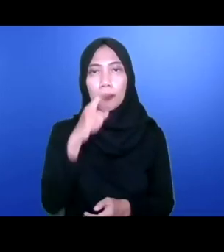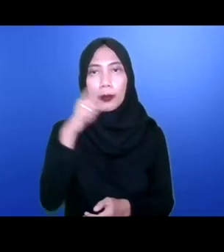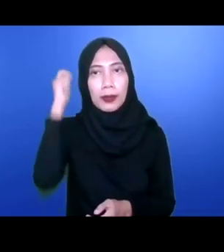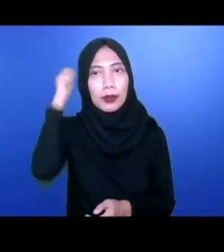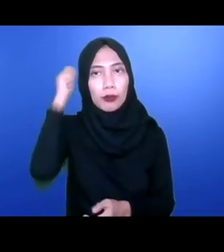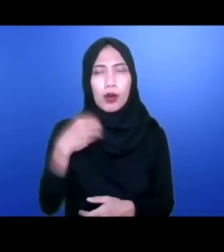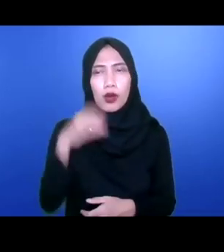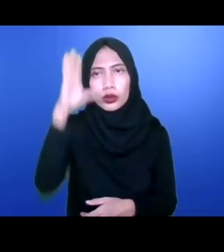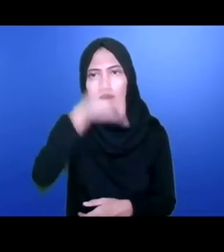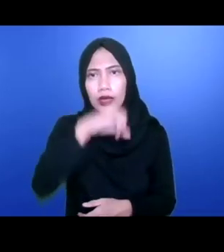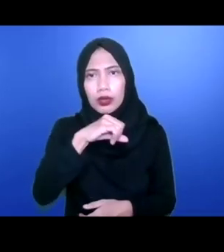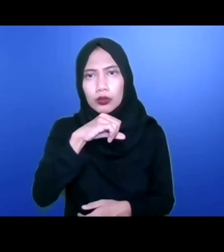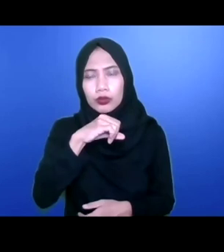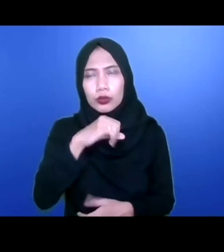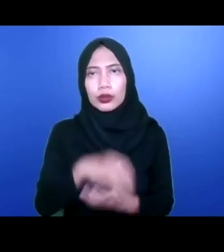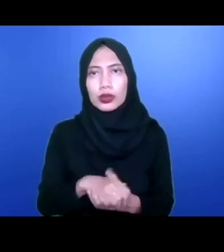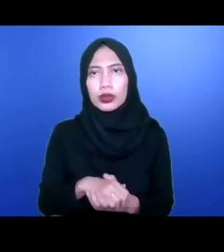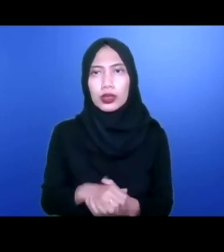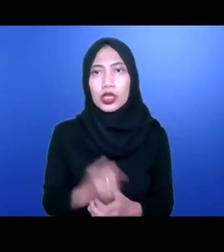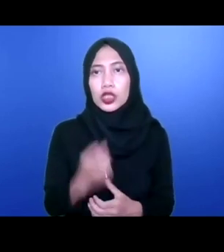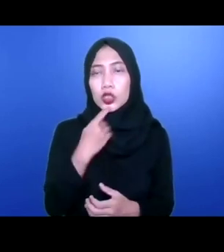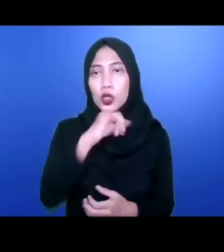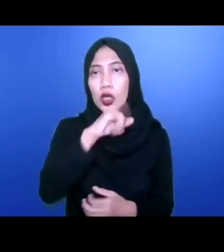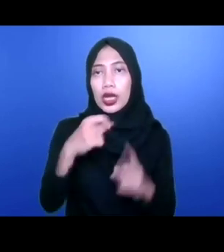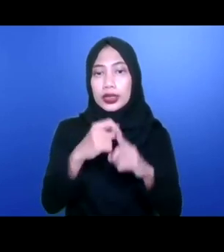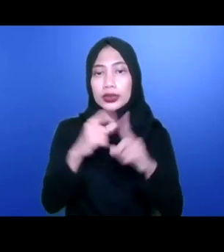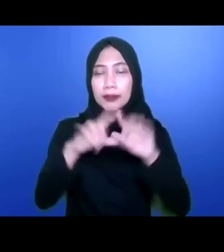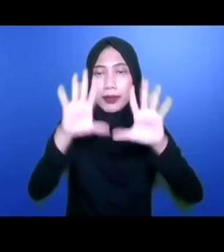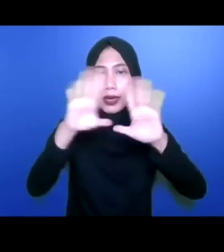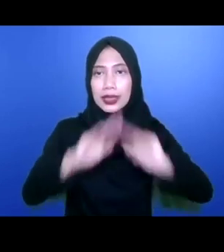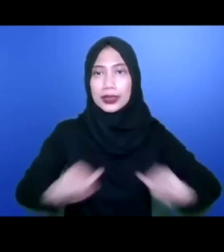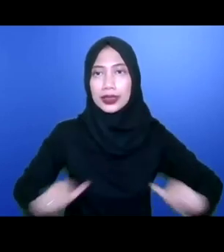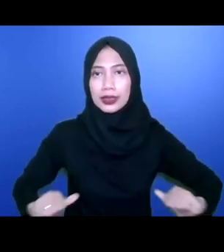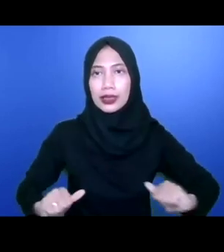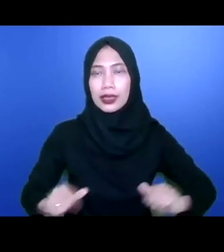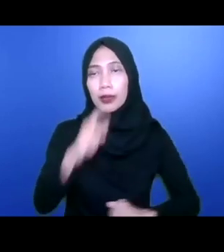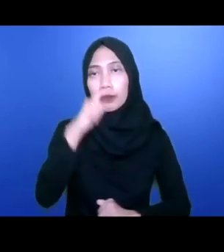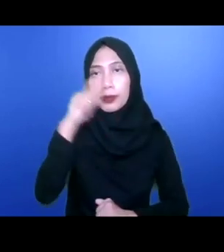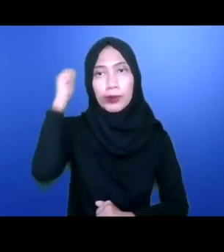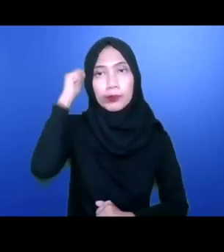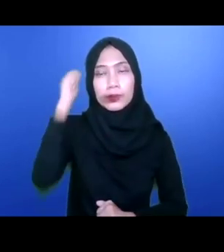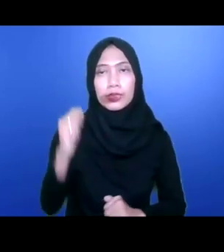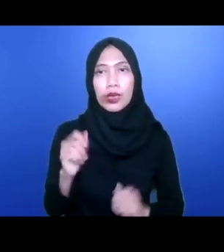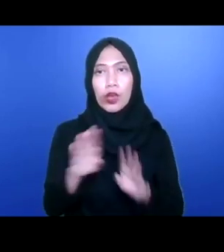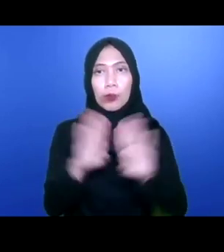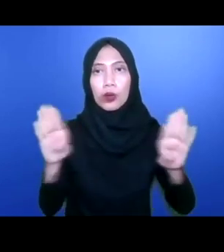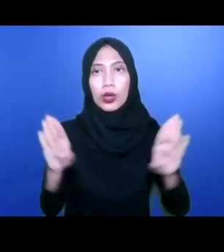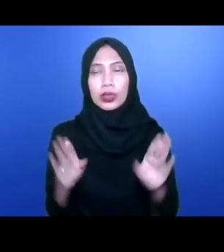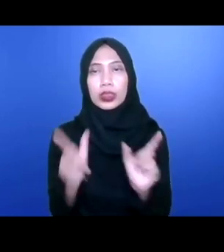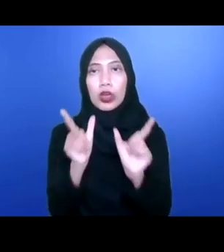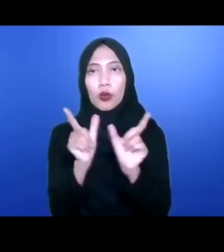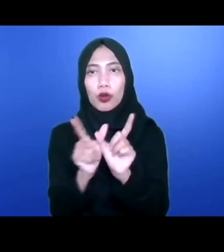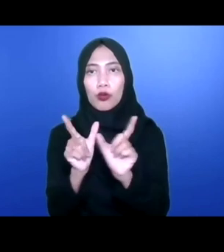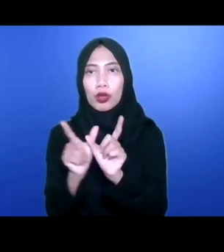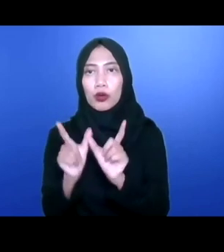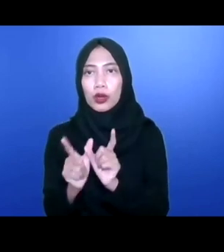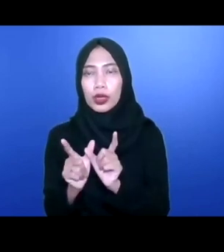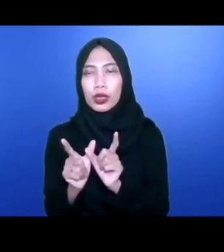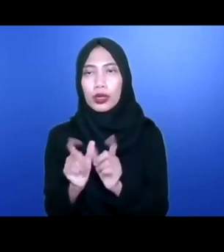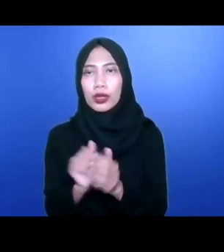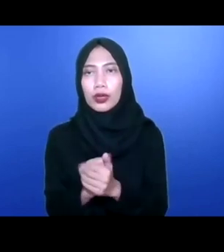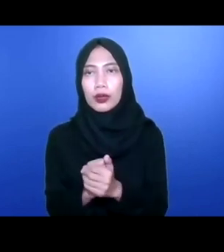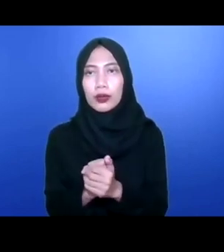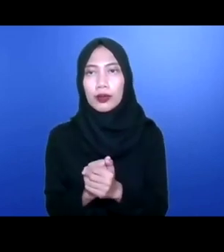lebih lanjut mengenai JPAL Asia Tenggara, Ibu dan Bapak dapat membuka website kami dengan alamat